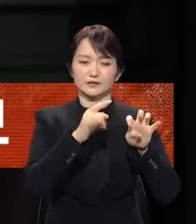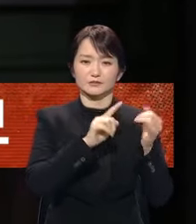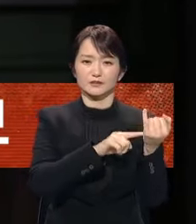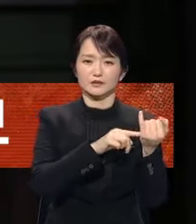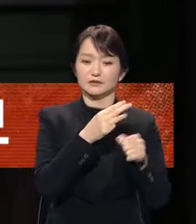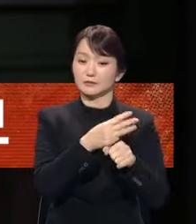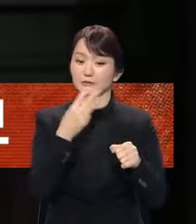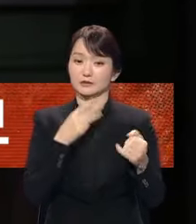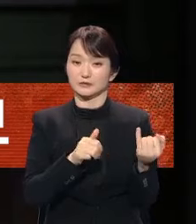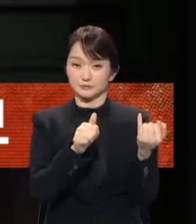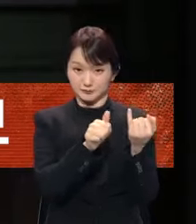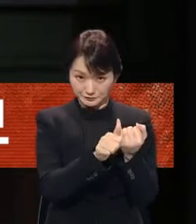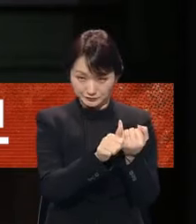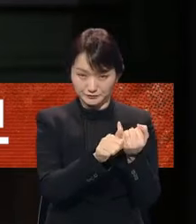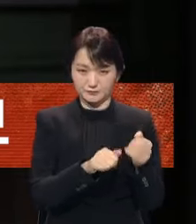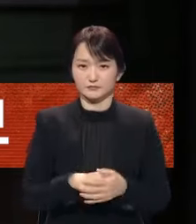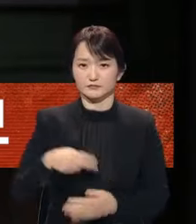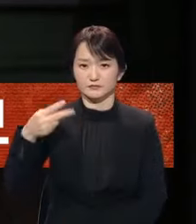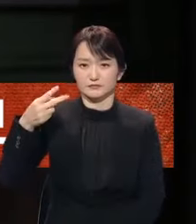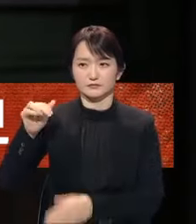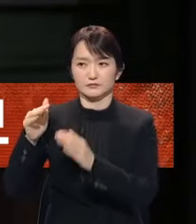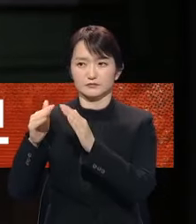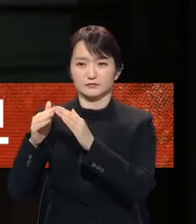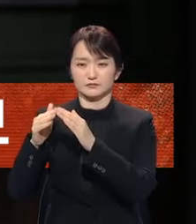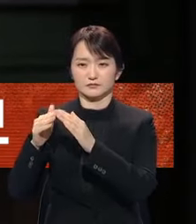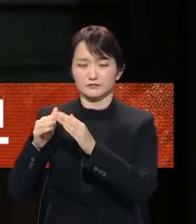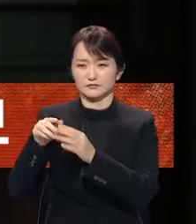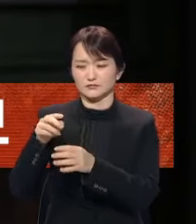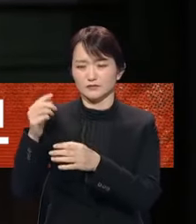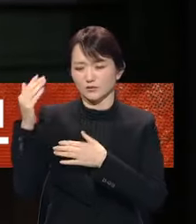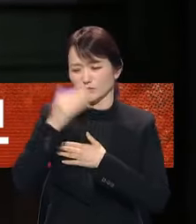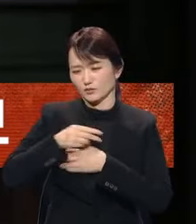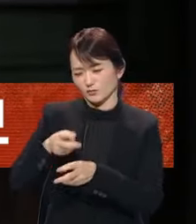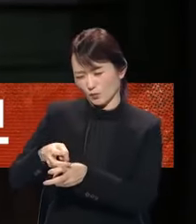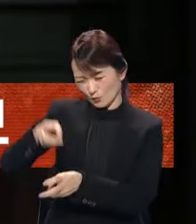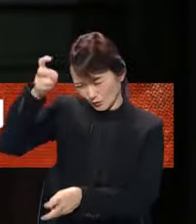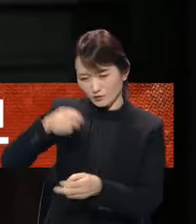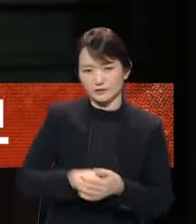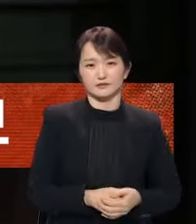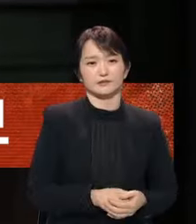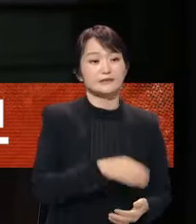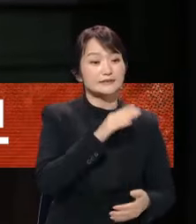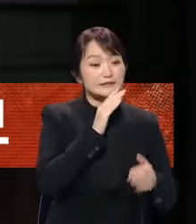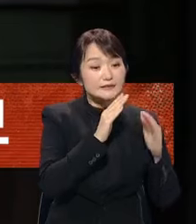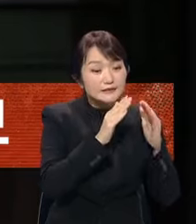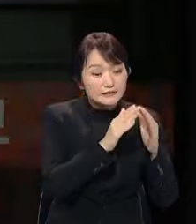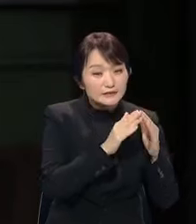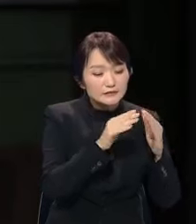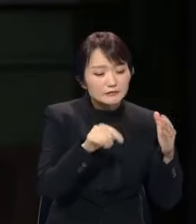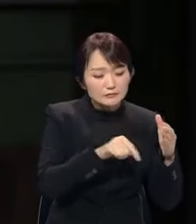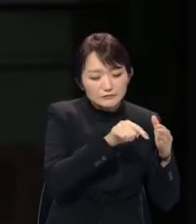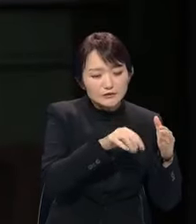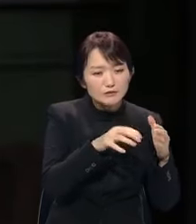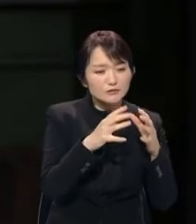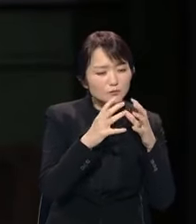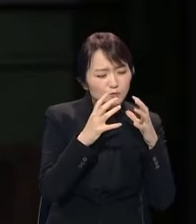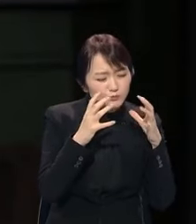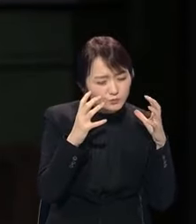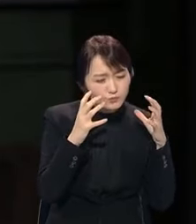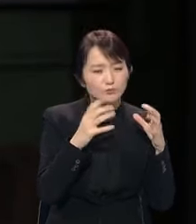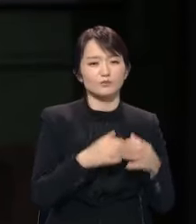결혼을 했습니다. 그런데 일단 시간은 전부 마른 체질, 그리고 사연자네 집은 친정은 사연자 포함해서 전부 약간 통통한 체질이라고